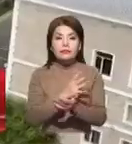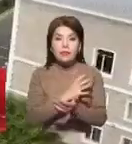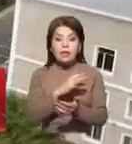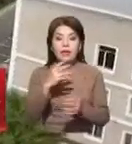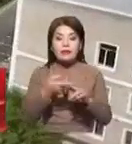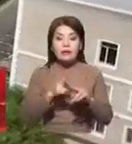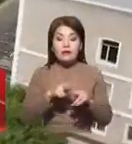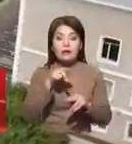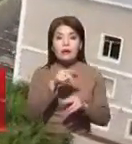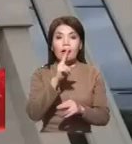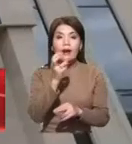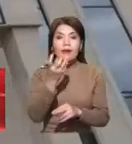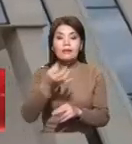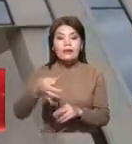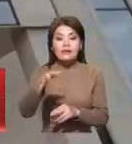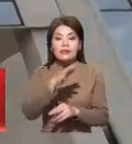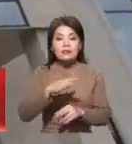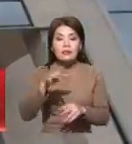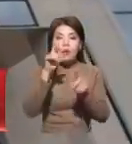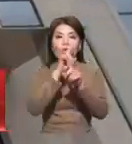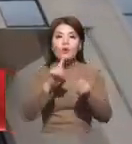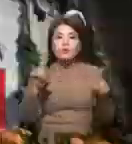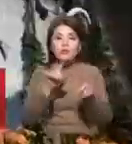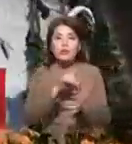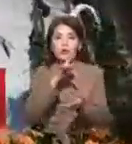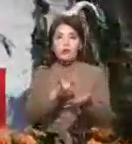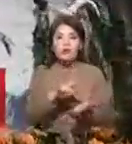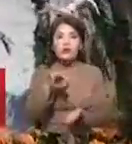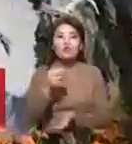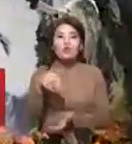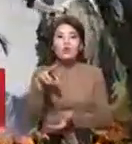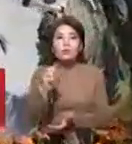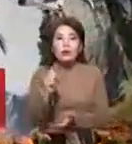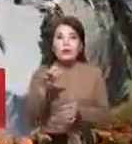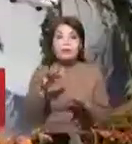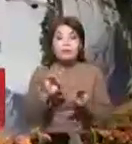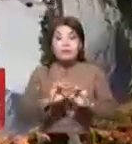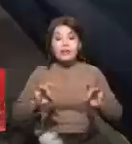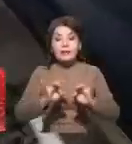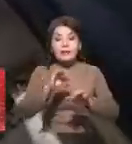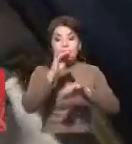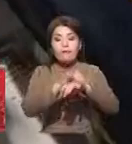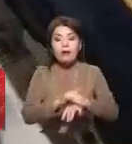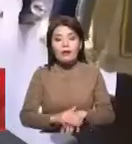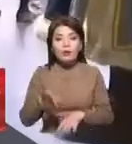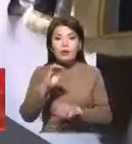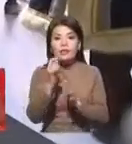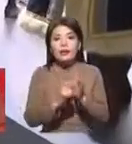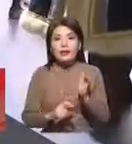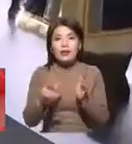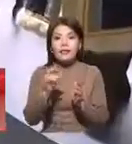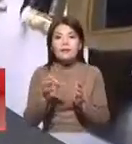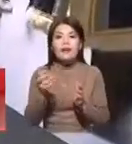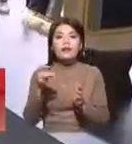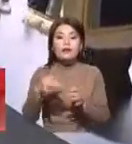президентском маршруте Каратальский историко-краеведческий музей города Уштөбе. Местные краеведы рассказали интересные факты о писателе Кемеле Токаеве,